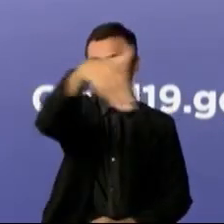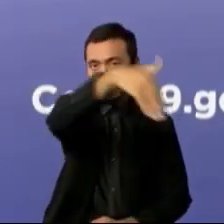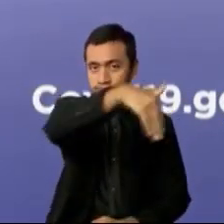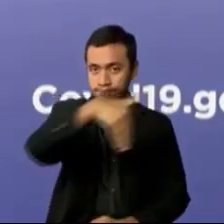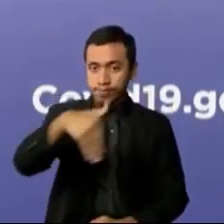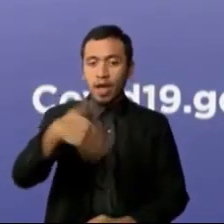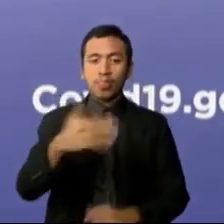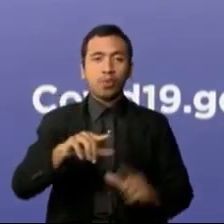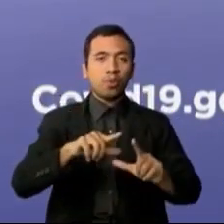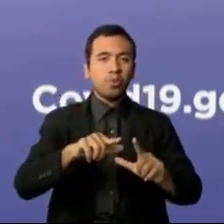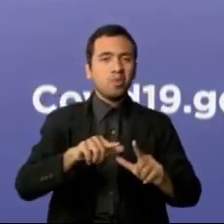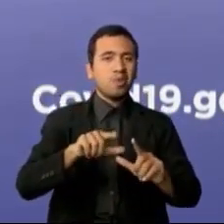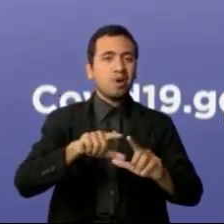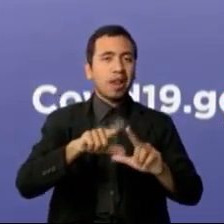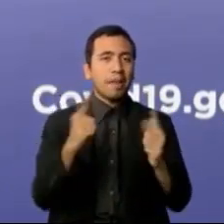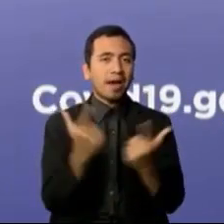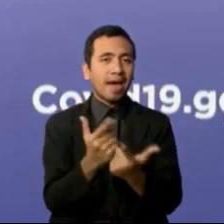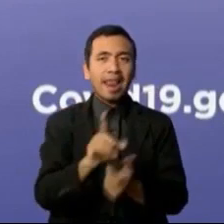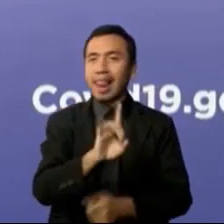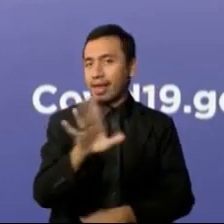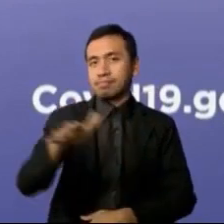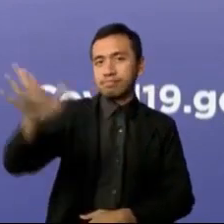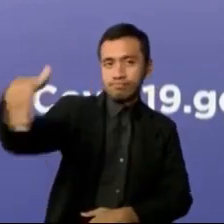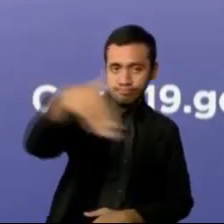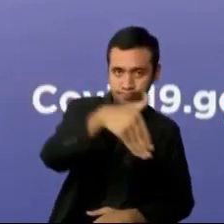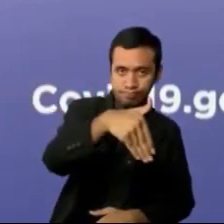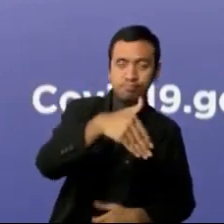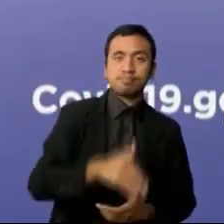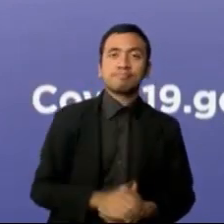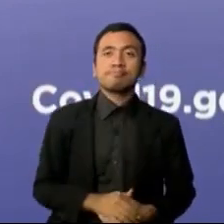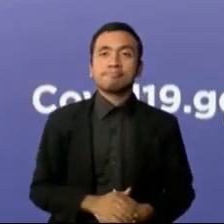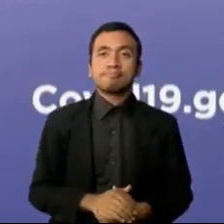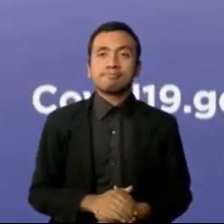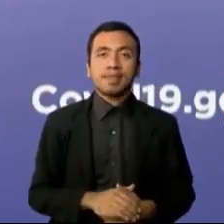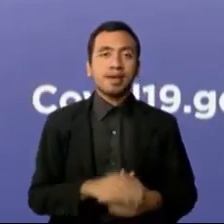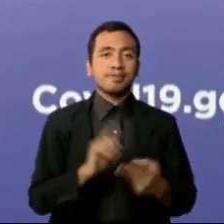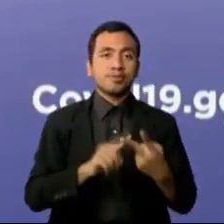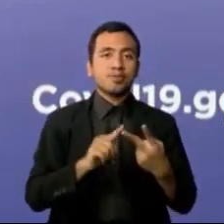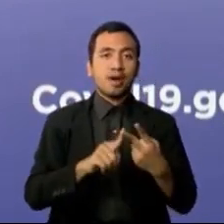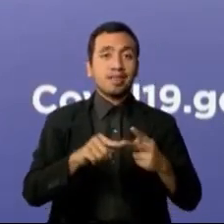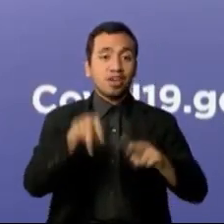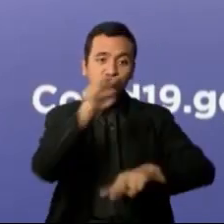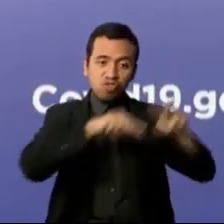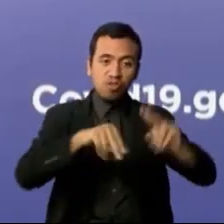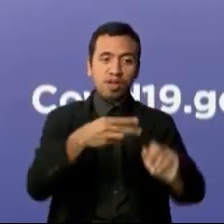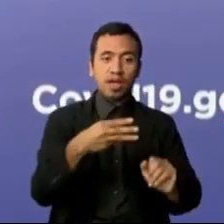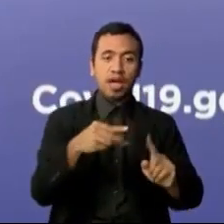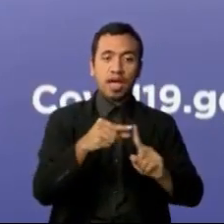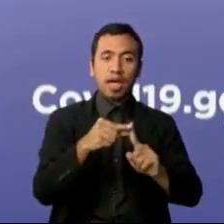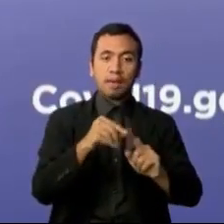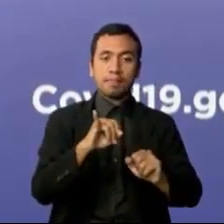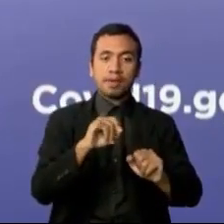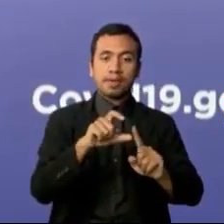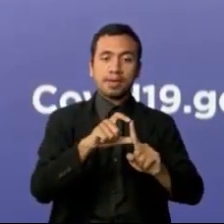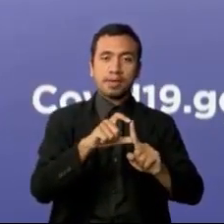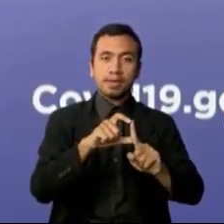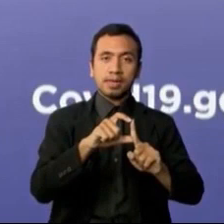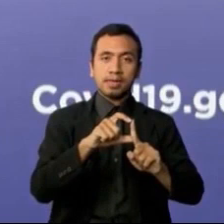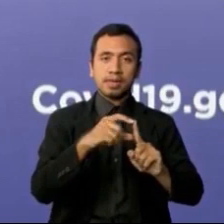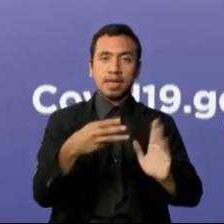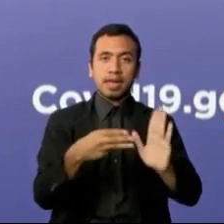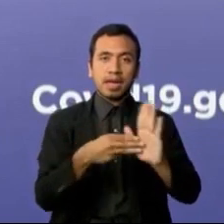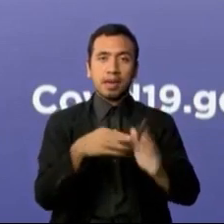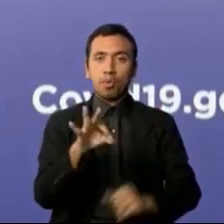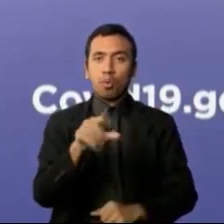akhir-akhir lainnya di dalam Bab ketiga tentang survei tipologi epidemologi kita